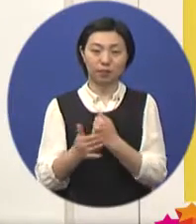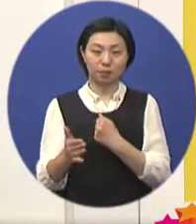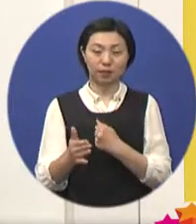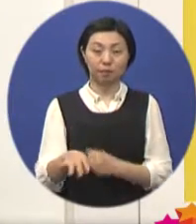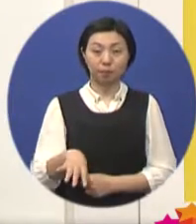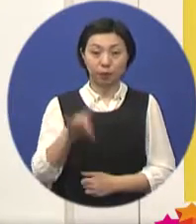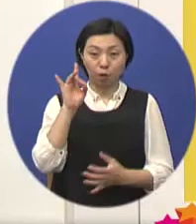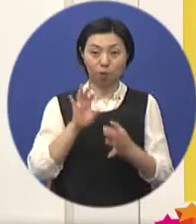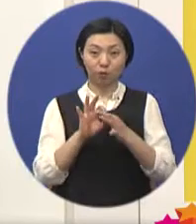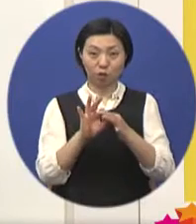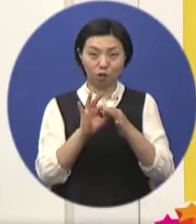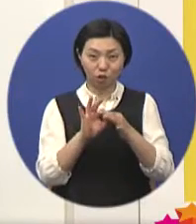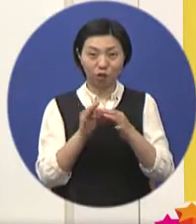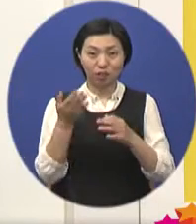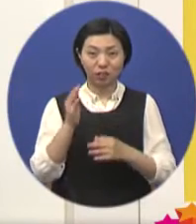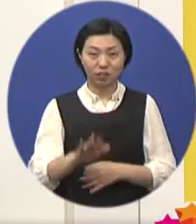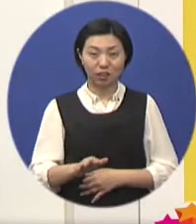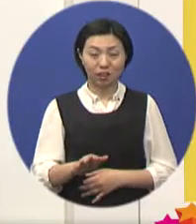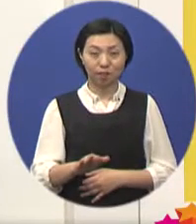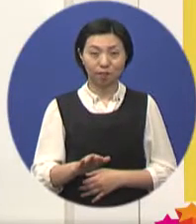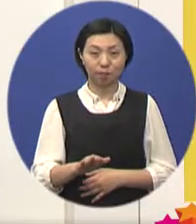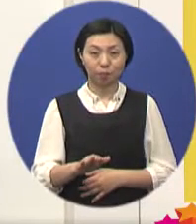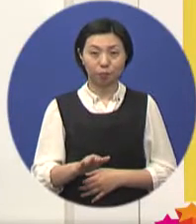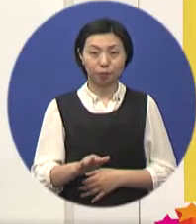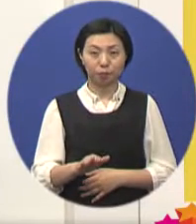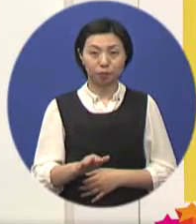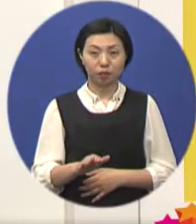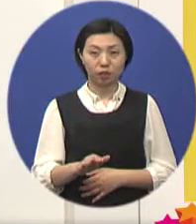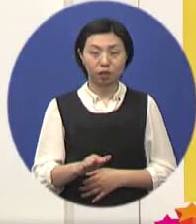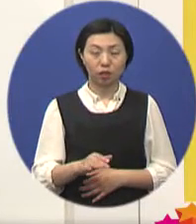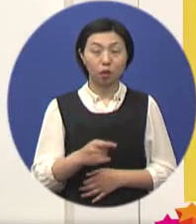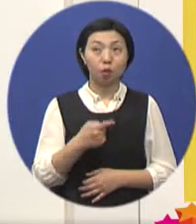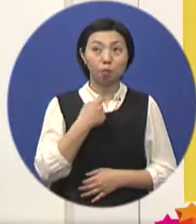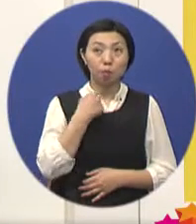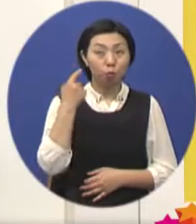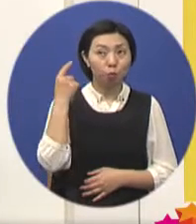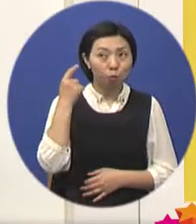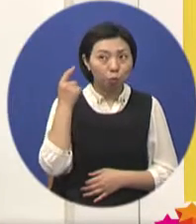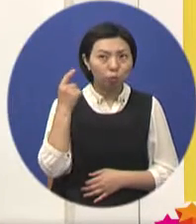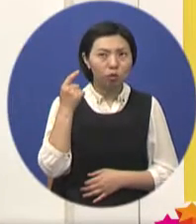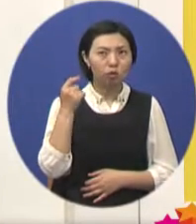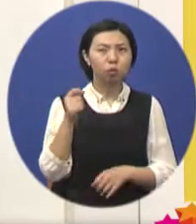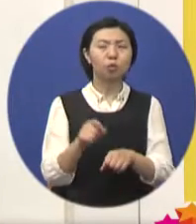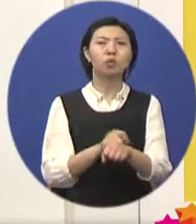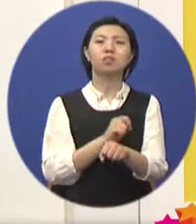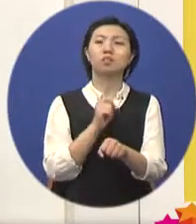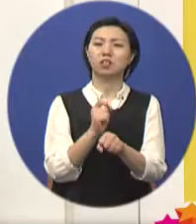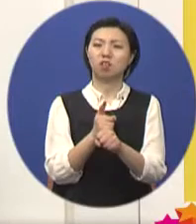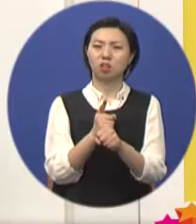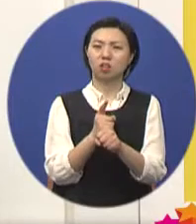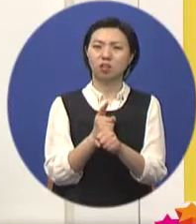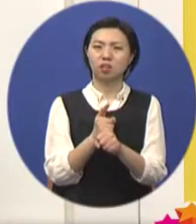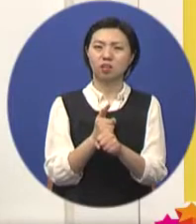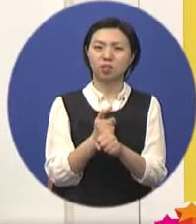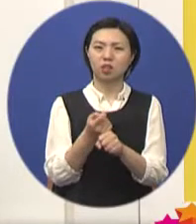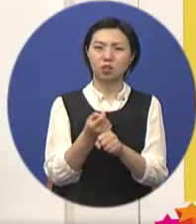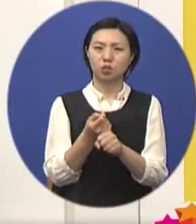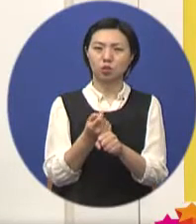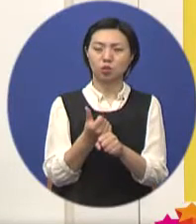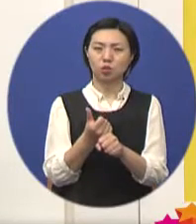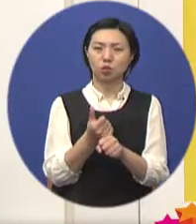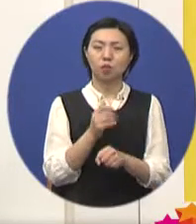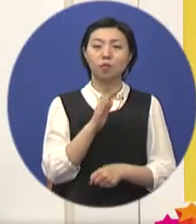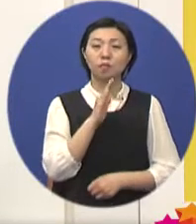연결됐는데 어머님 굉장히 이렇게 목소리하며 성격이 굉장히 그